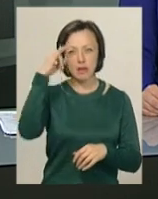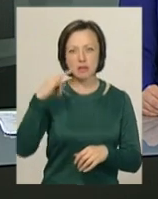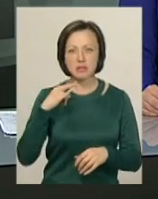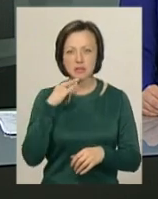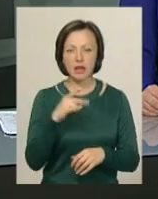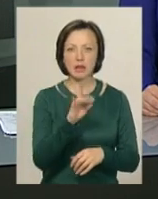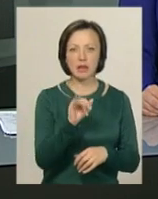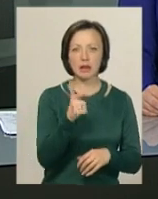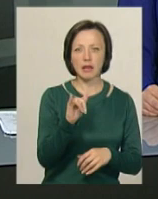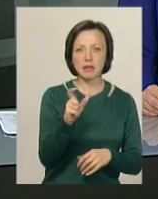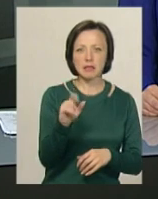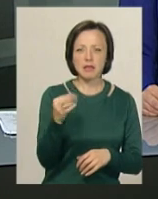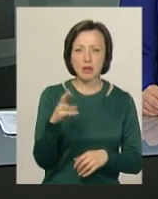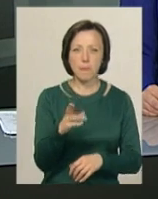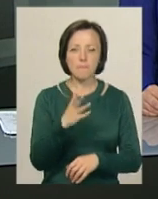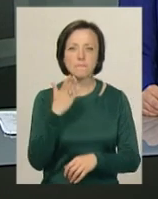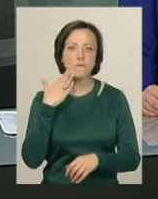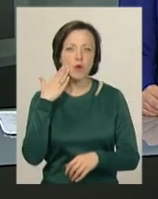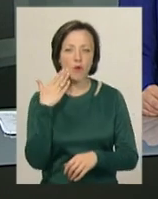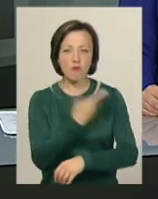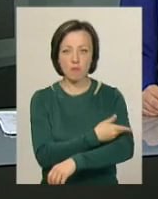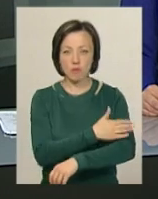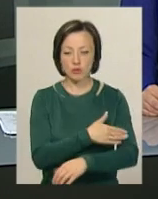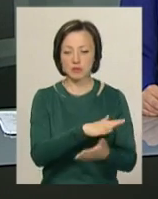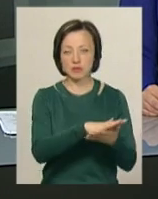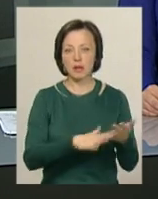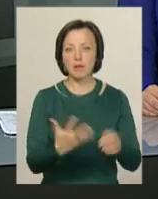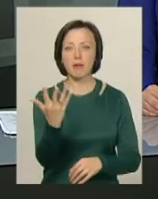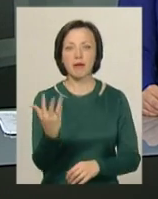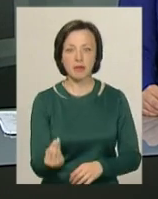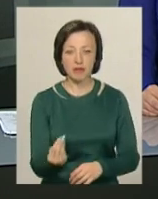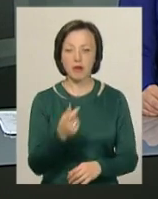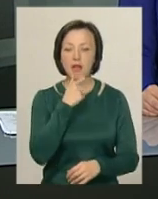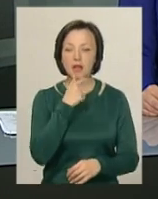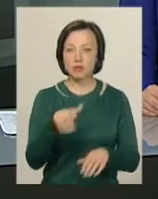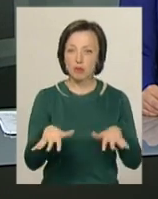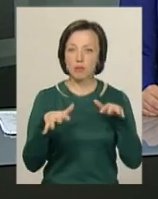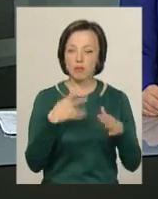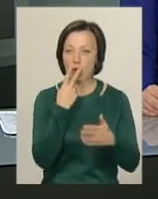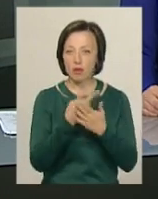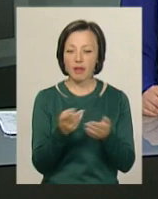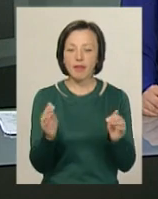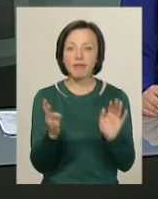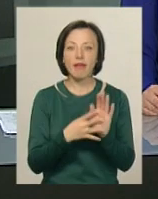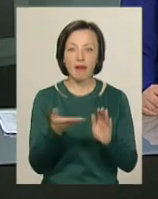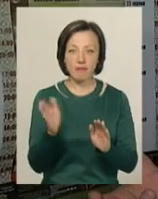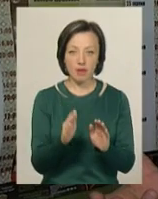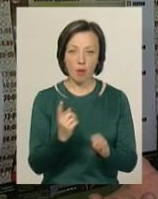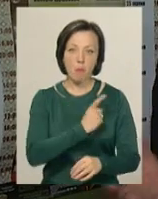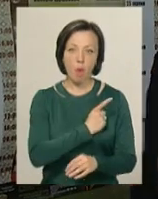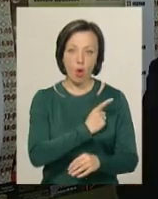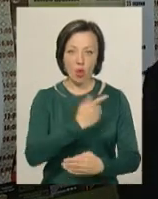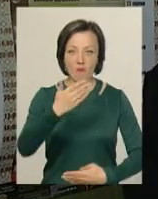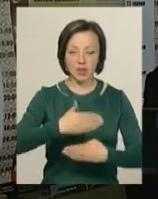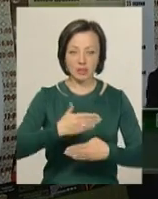Литви, Молдови та Польщі. Триватиме фестиваль «Відлуння» протягом 5 днів. Глядачам покажуть 9 моновистав.